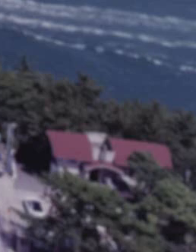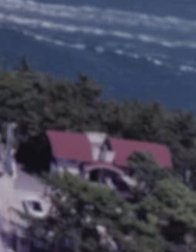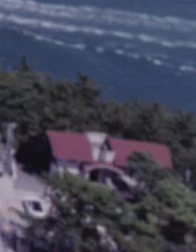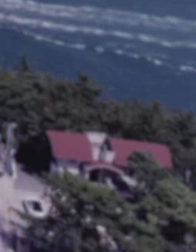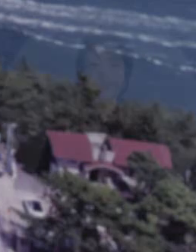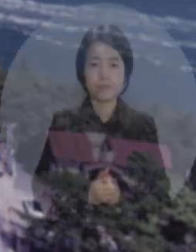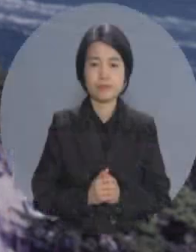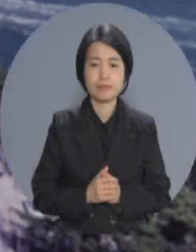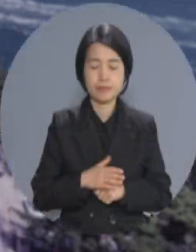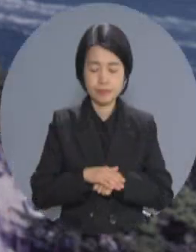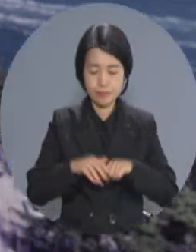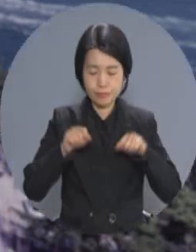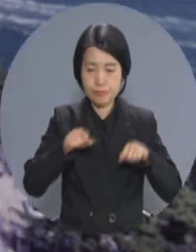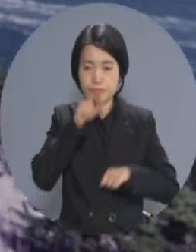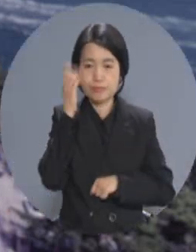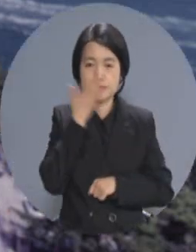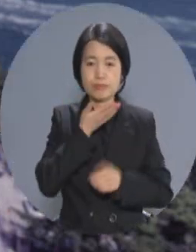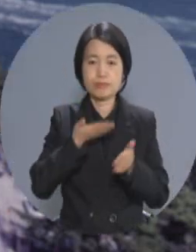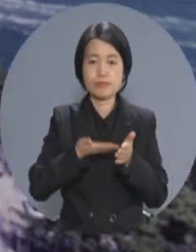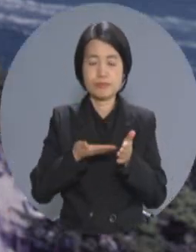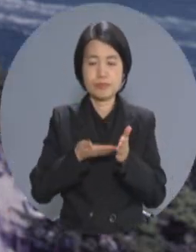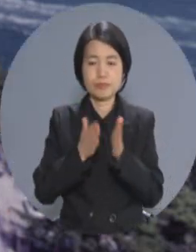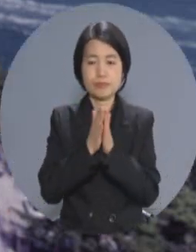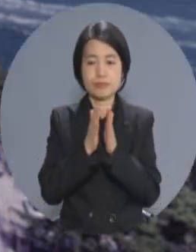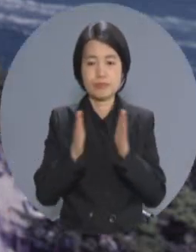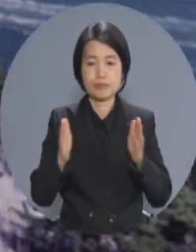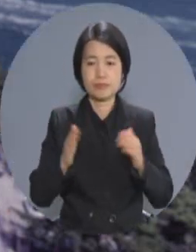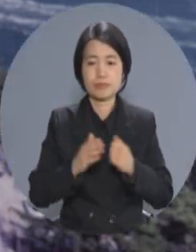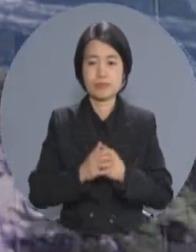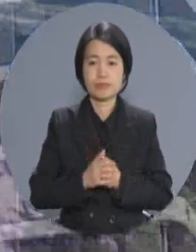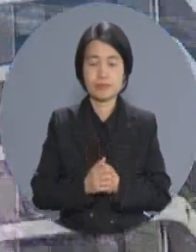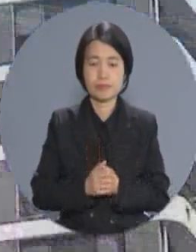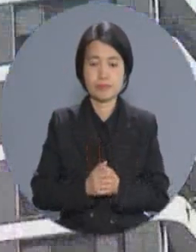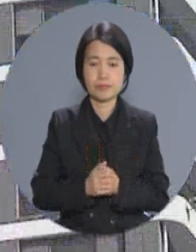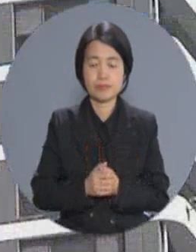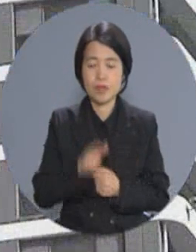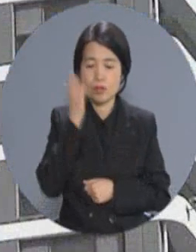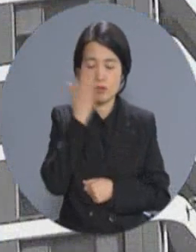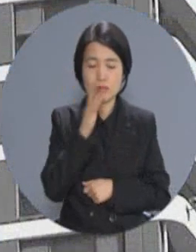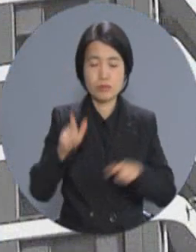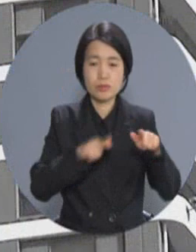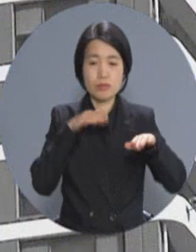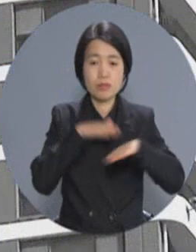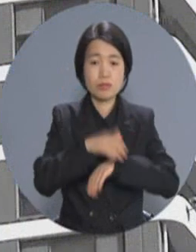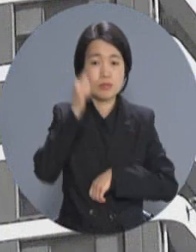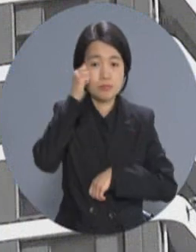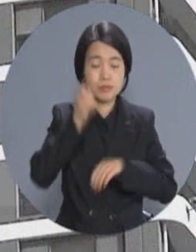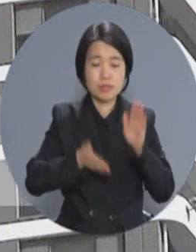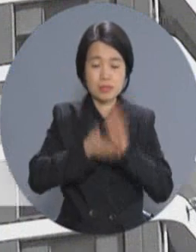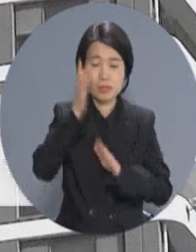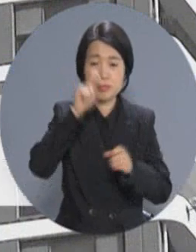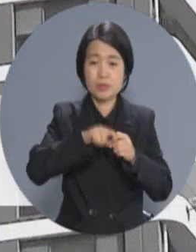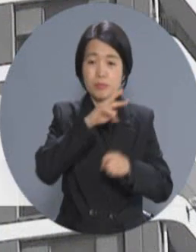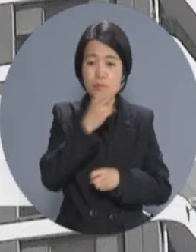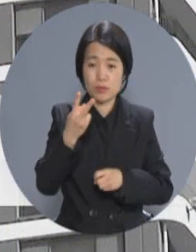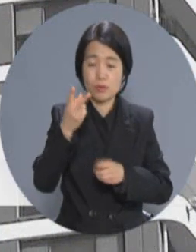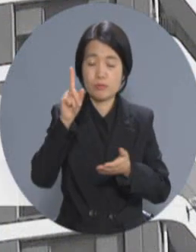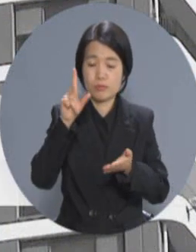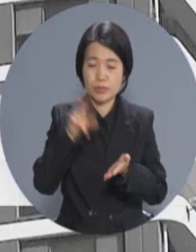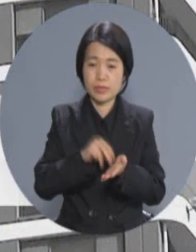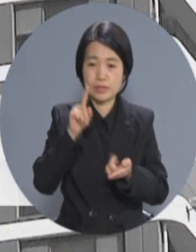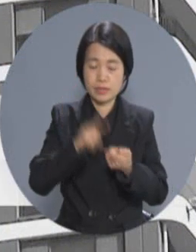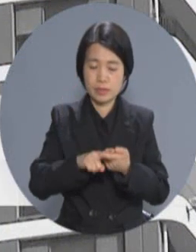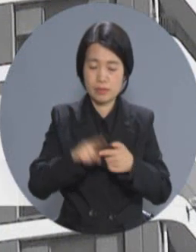여러분 안녕하십니까 여수 MBC 뉴스데스크입니다 여수 생활용 숙박시설에 용도변경 문제를